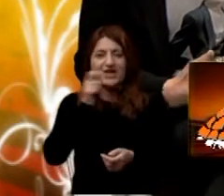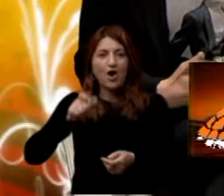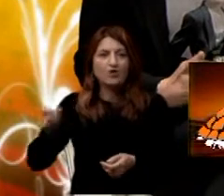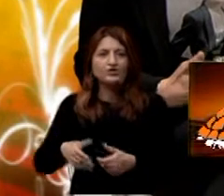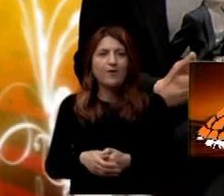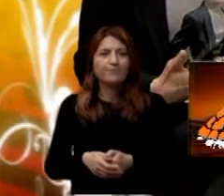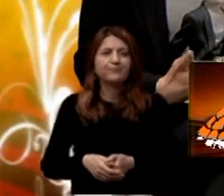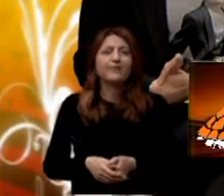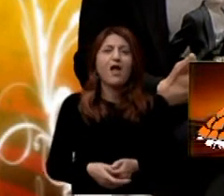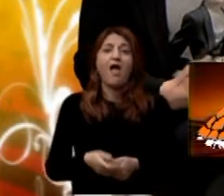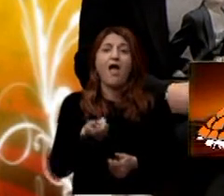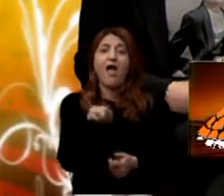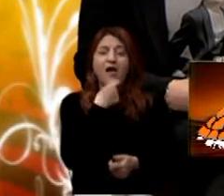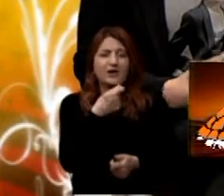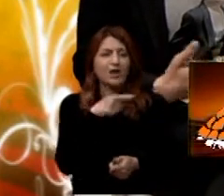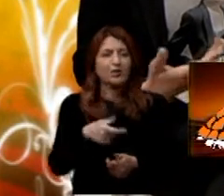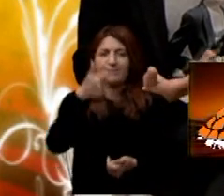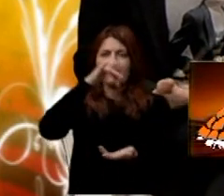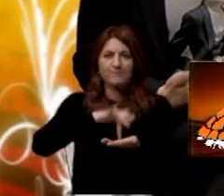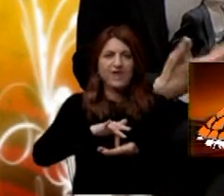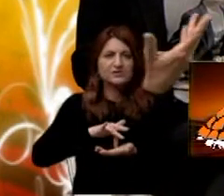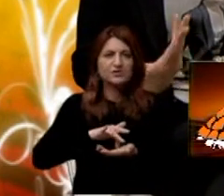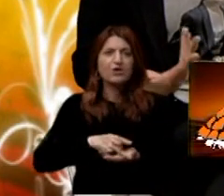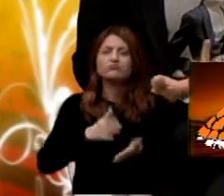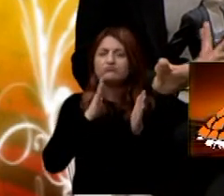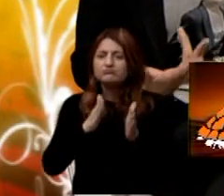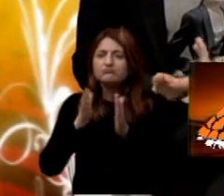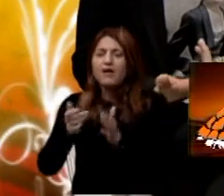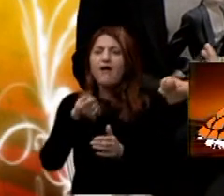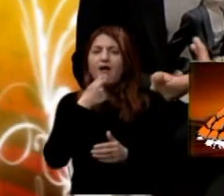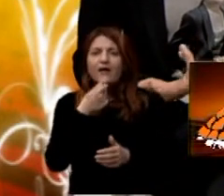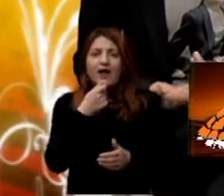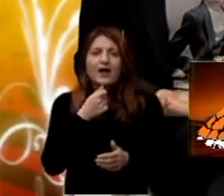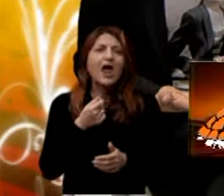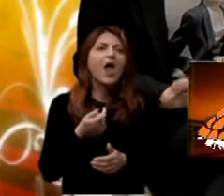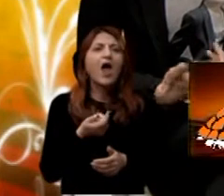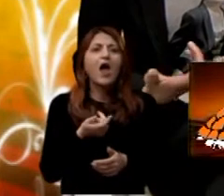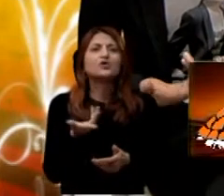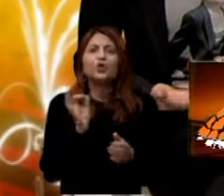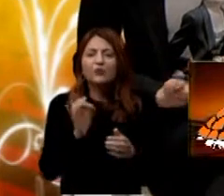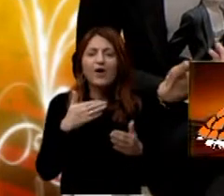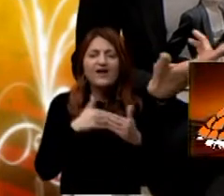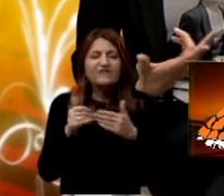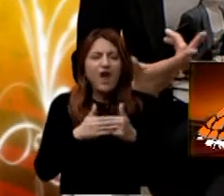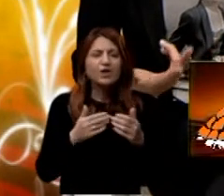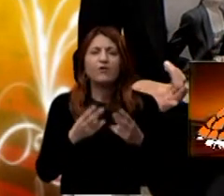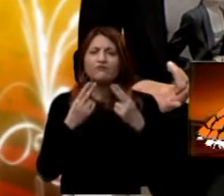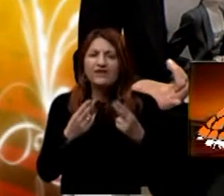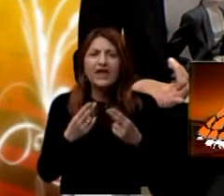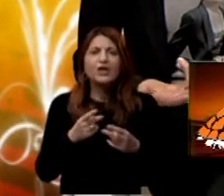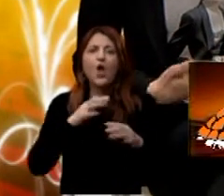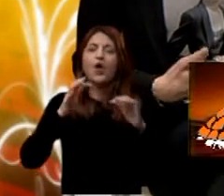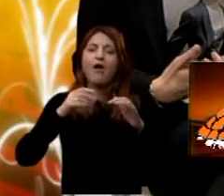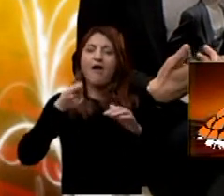hrana je prvi izbor. Znači, uvijek idemo na optimiranje prehrane, na obroke koji su kvalitetni, koji su visoko vrijedni,